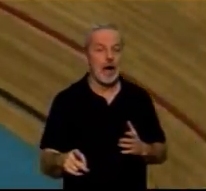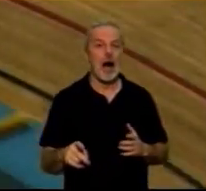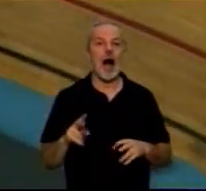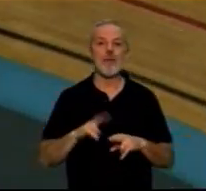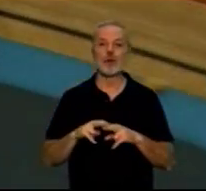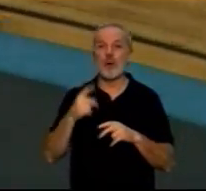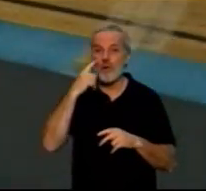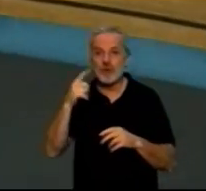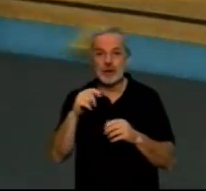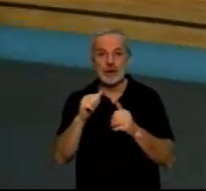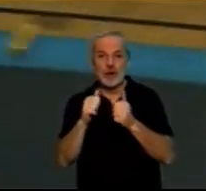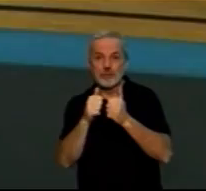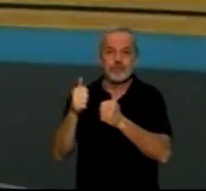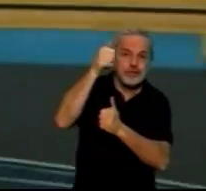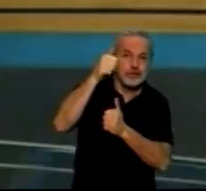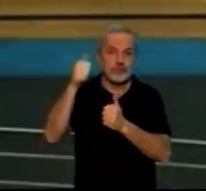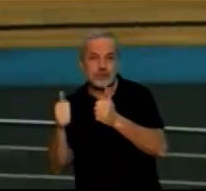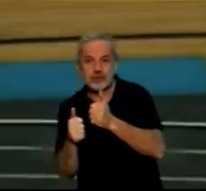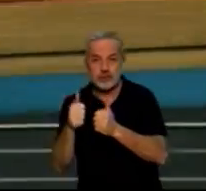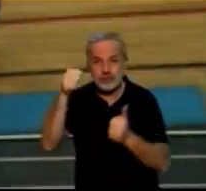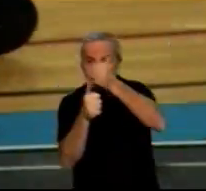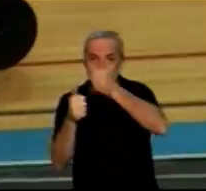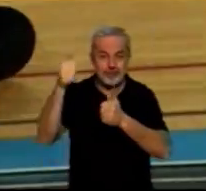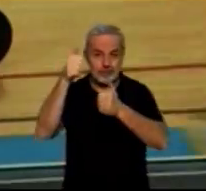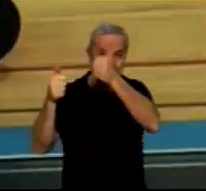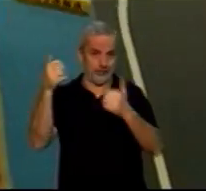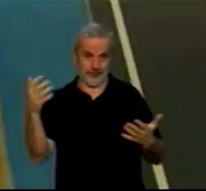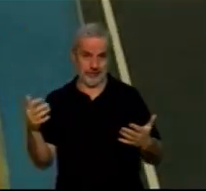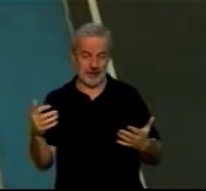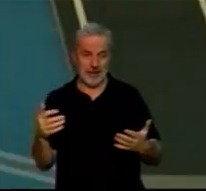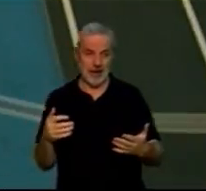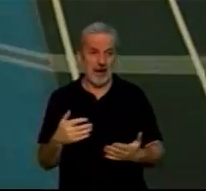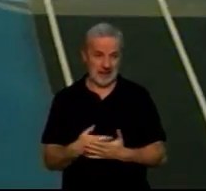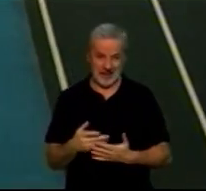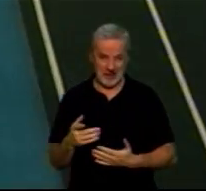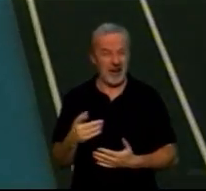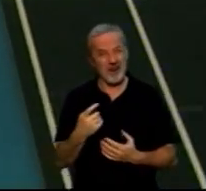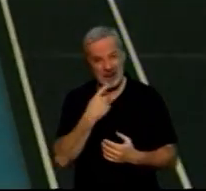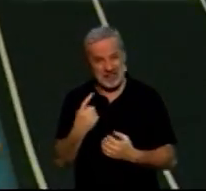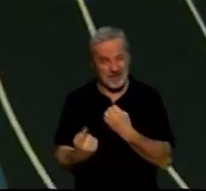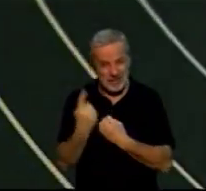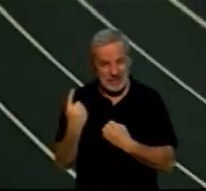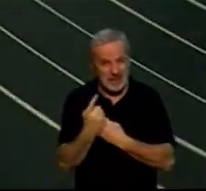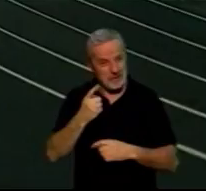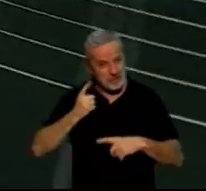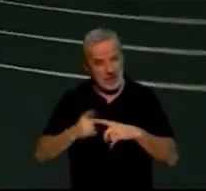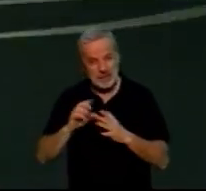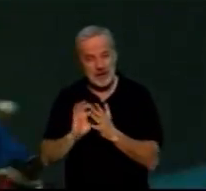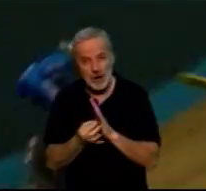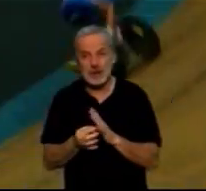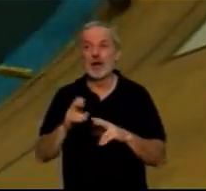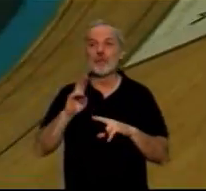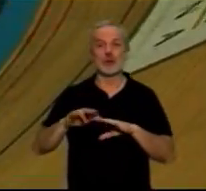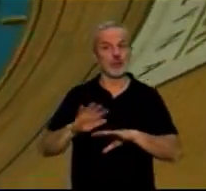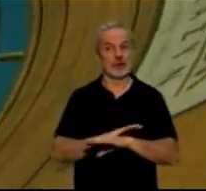tyhle chvíle, když vlastně máte výsledek. Je to třeba tak, že si řeknete, na tohle bych chtěl zajet a když zajedu tenhle čas, tak budu spokojený a